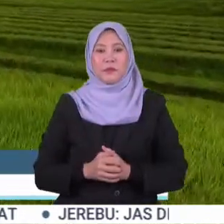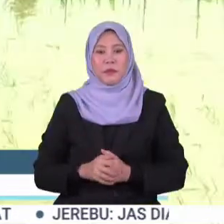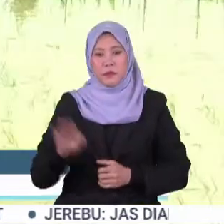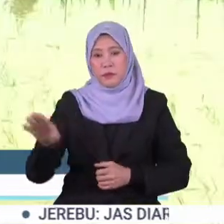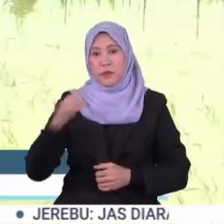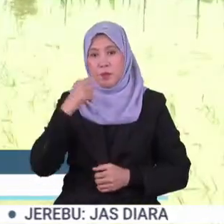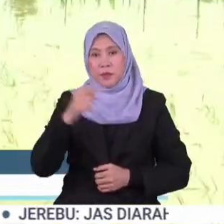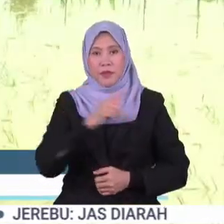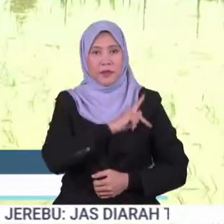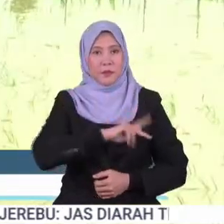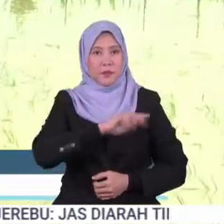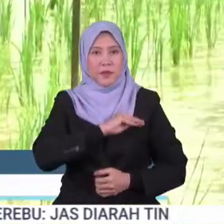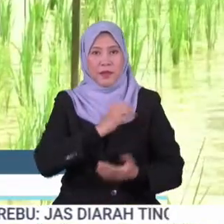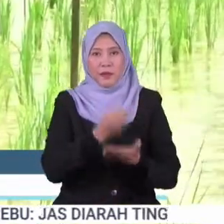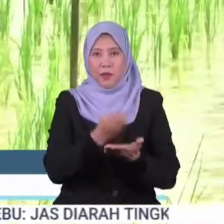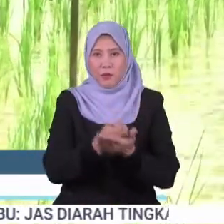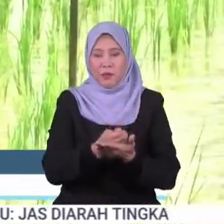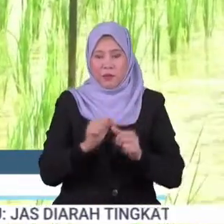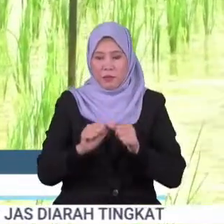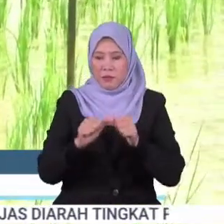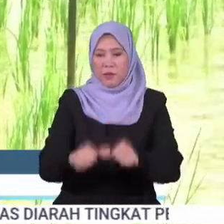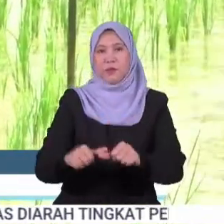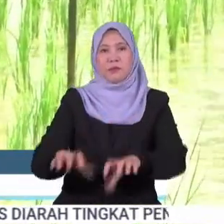Tambahnya, Kementerian Ekonomi akan terus